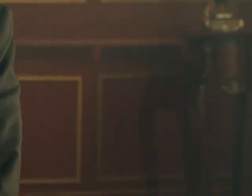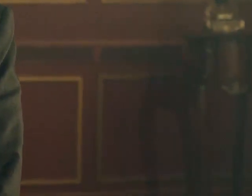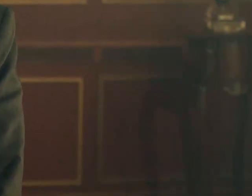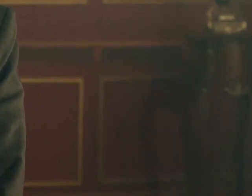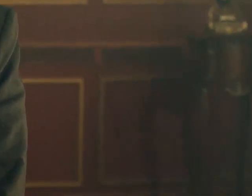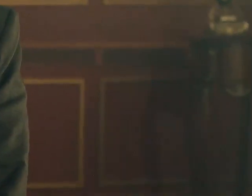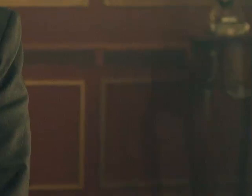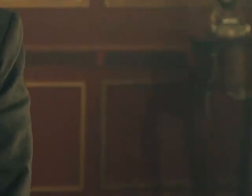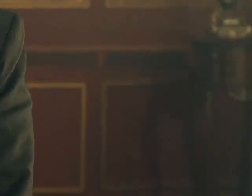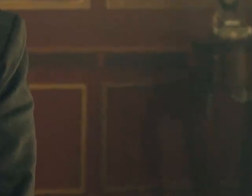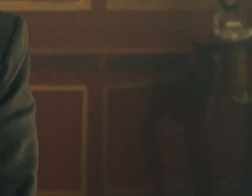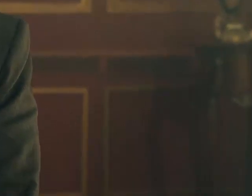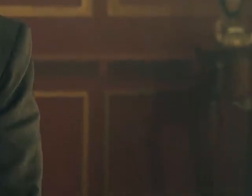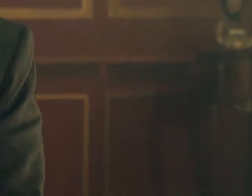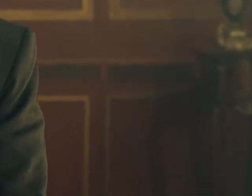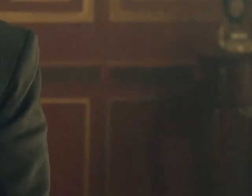biriydi.